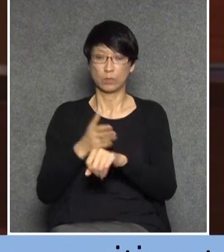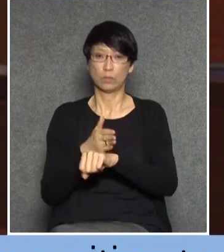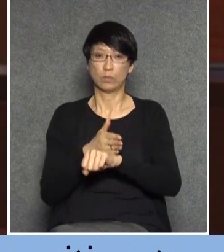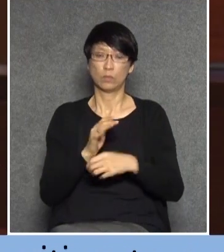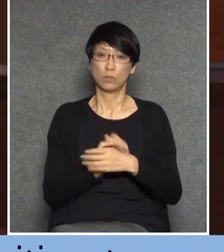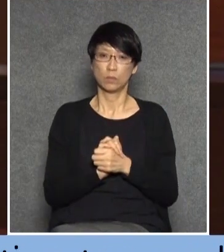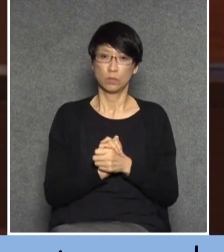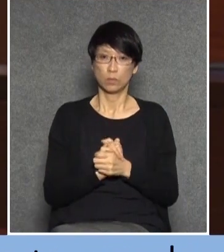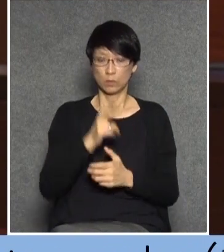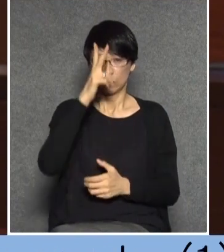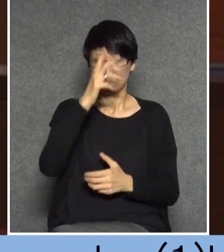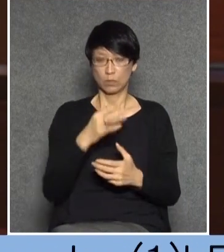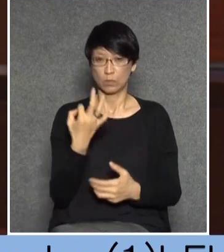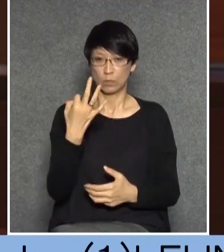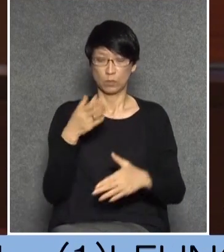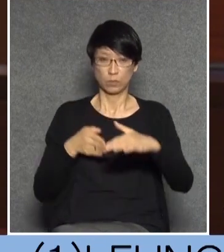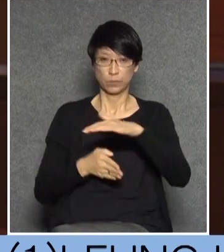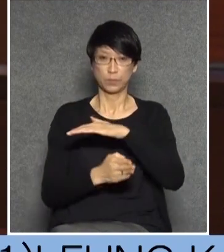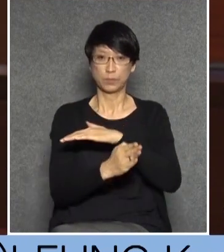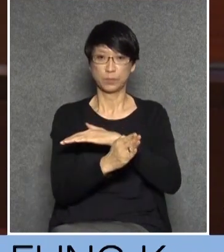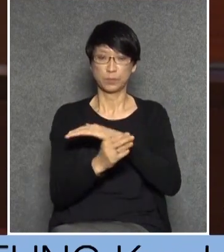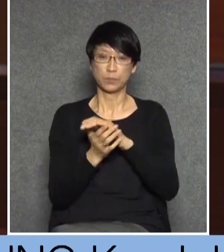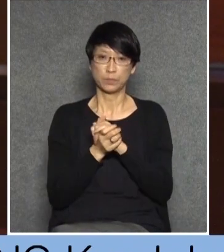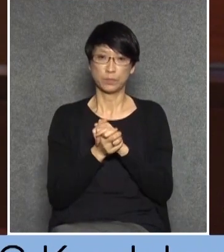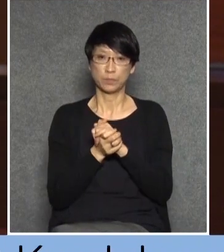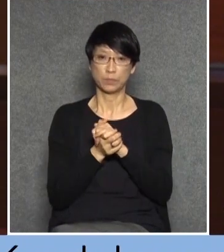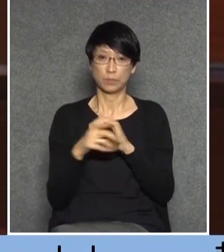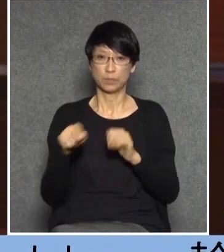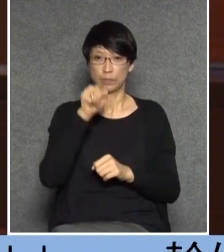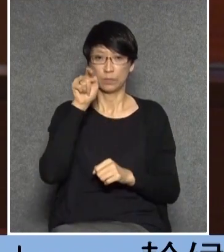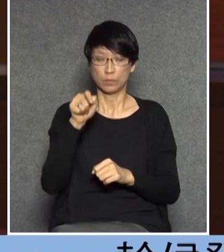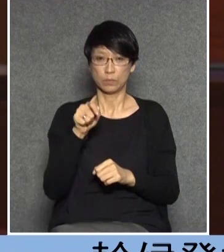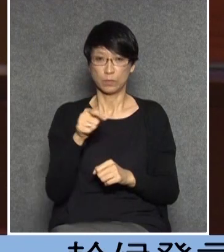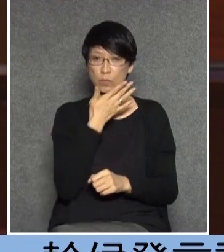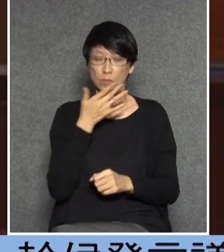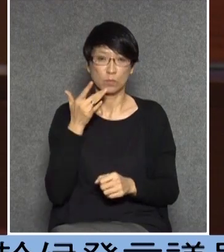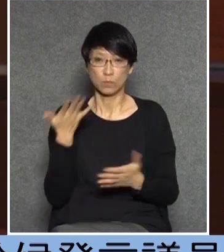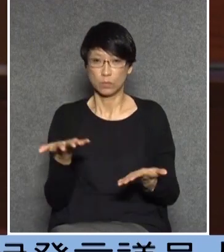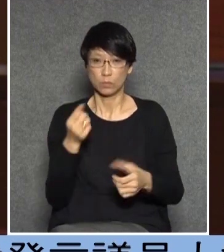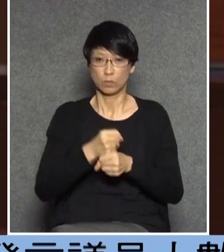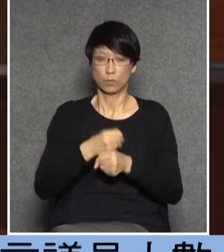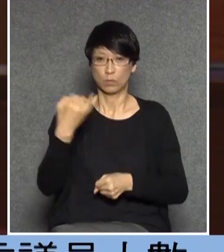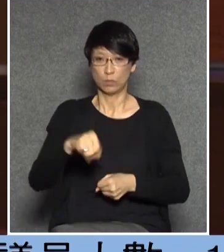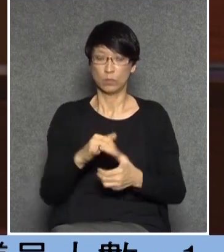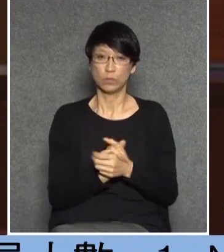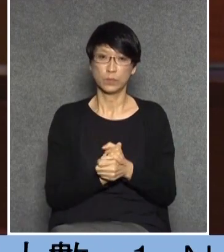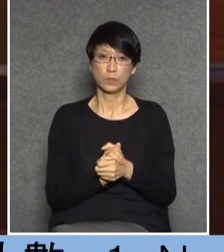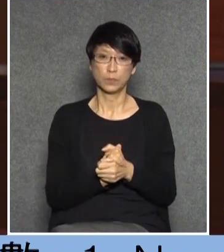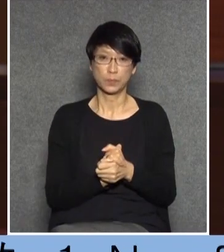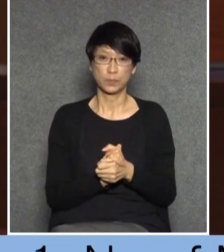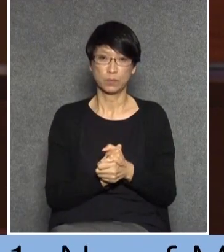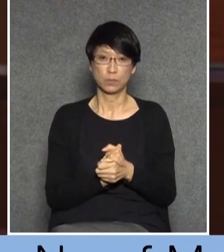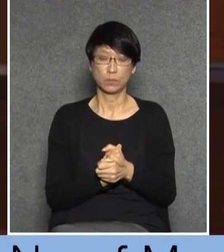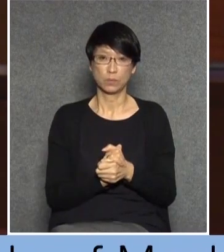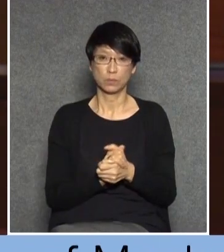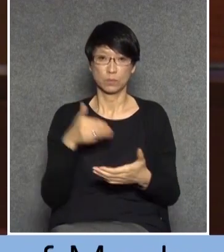政府對於三條隧道這些這問題束手無策，總是不肯回